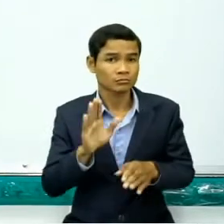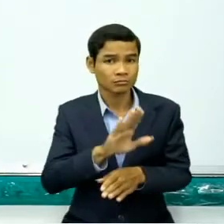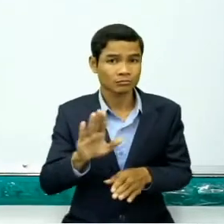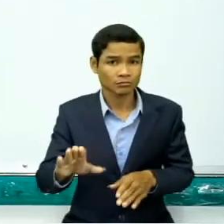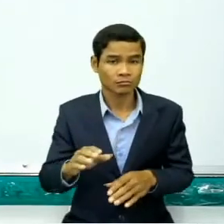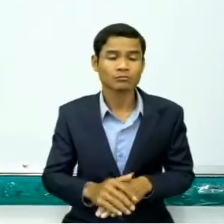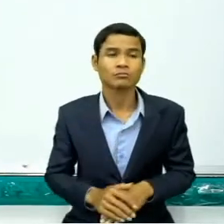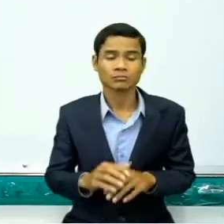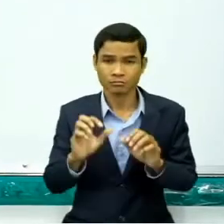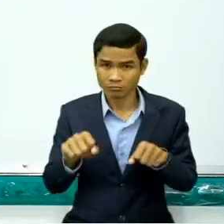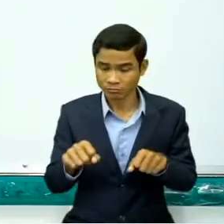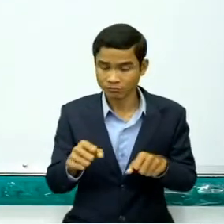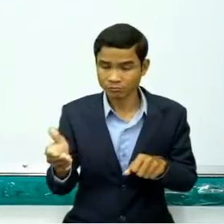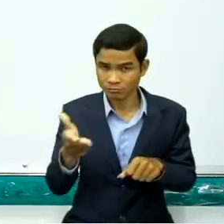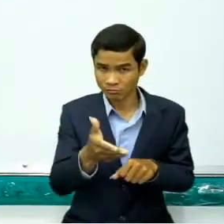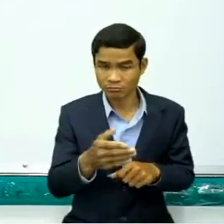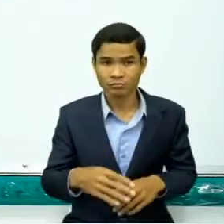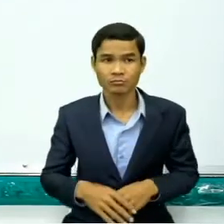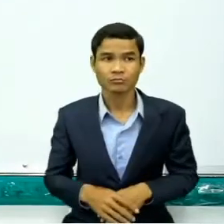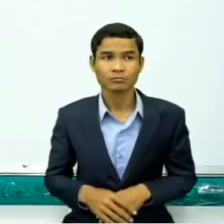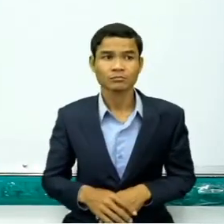ảnh. Chà chập đám.